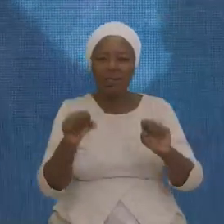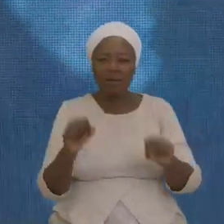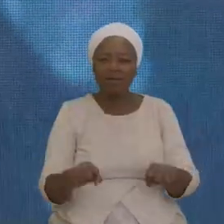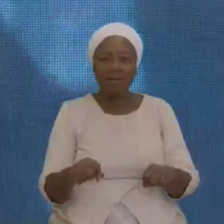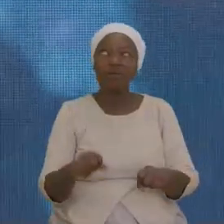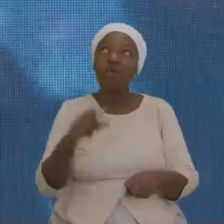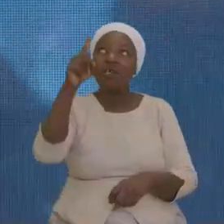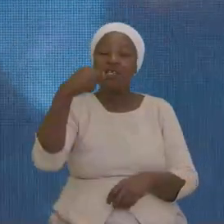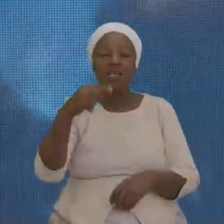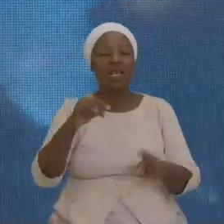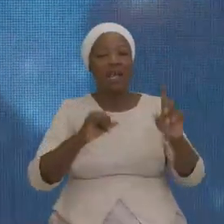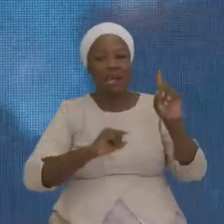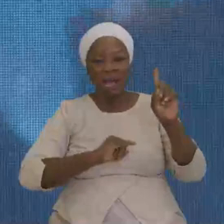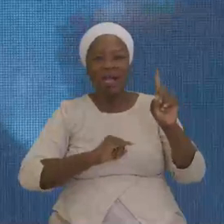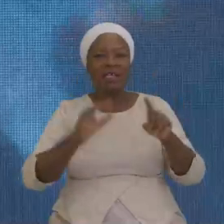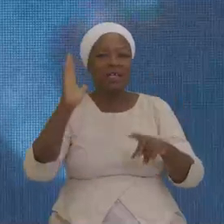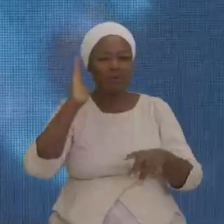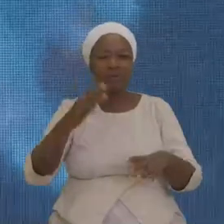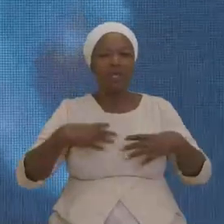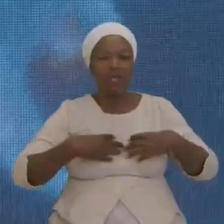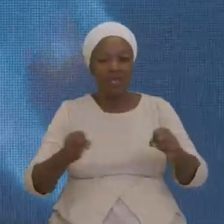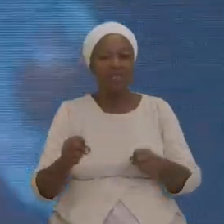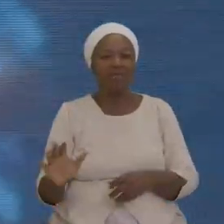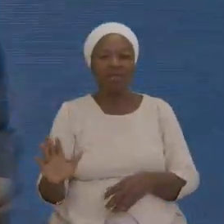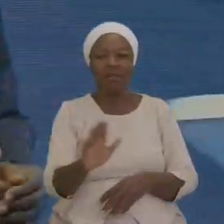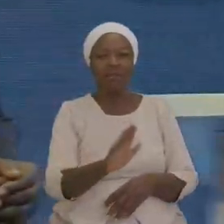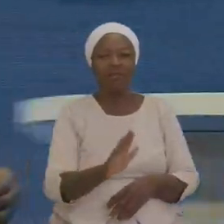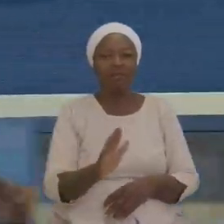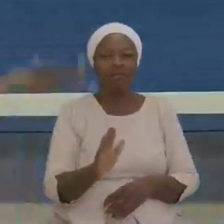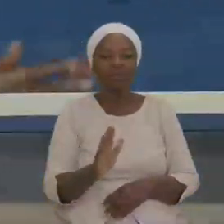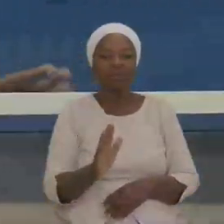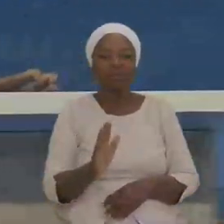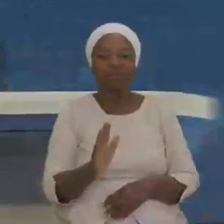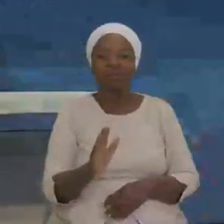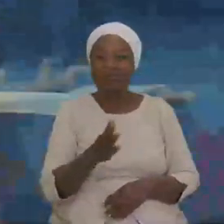impossibilités, il dit, moi, je les guérirai.